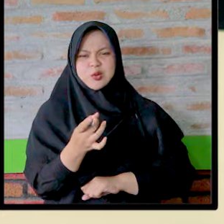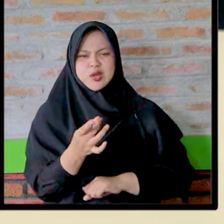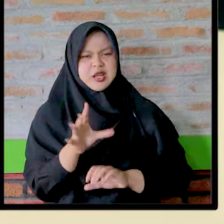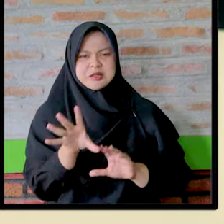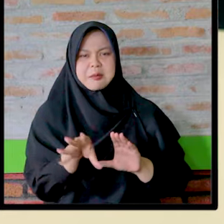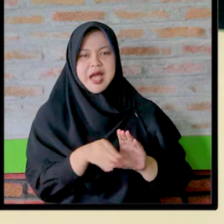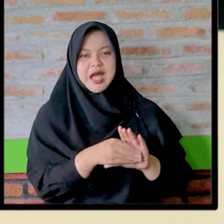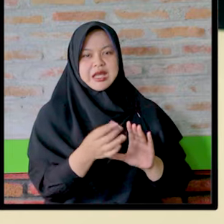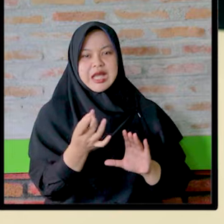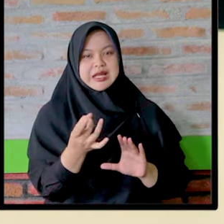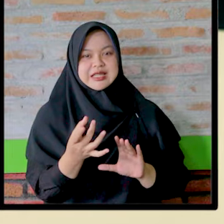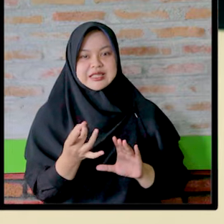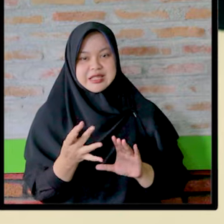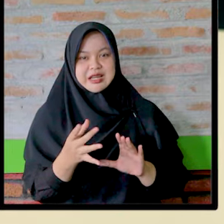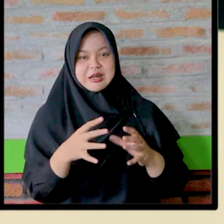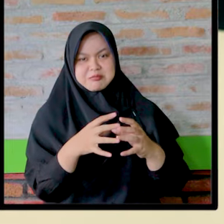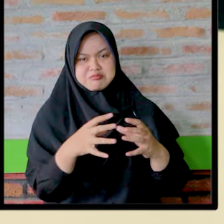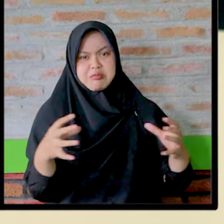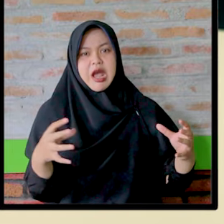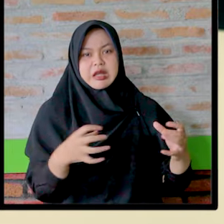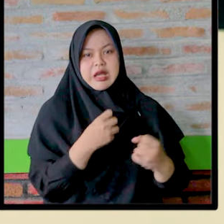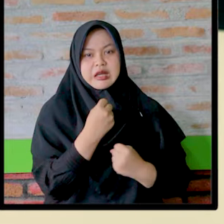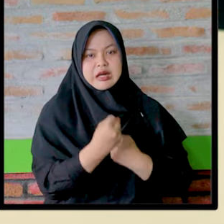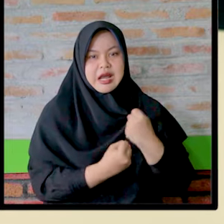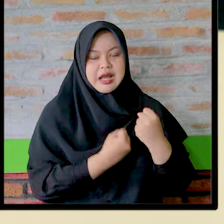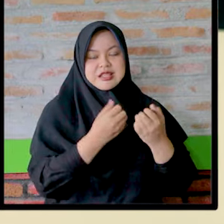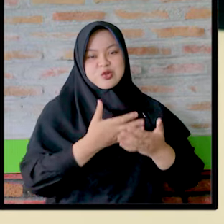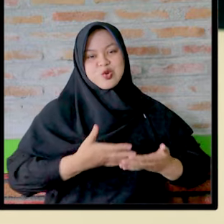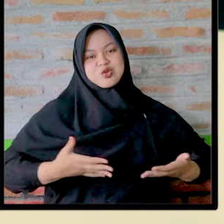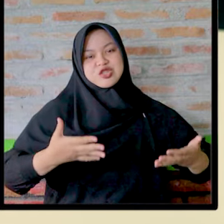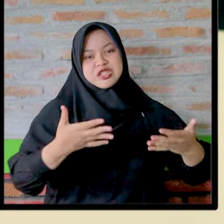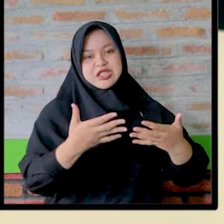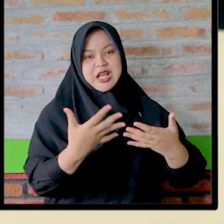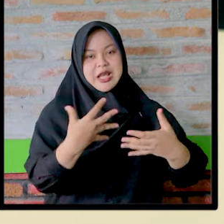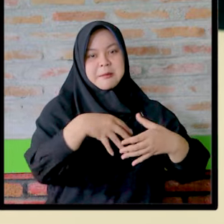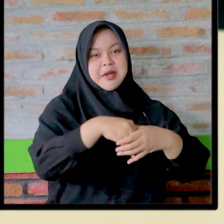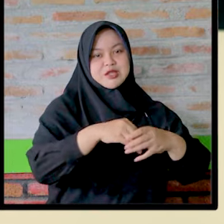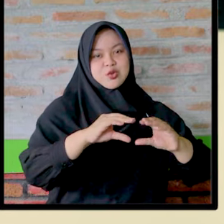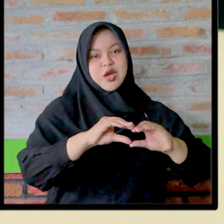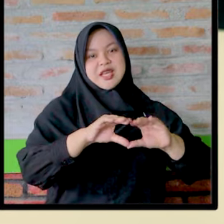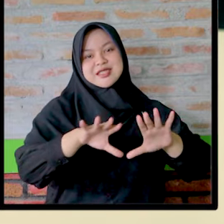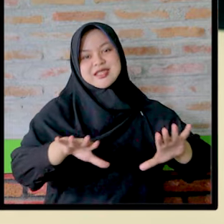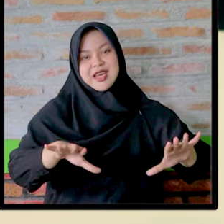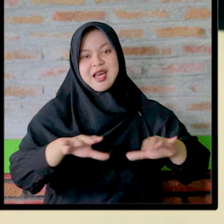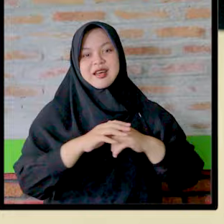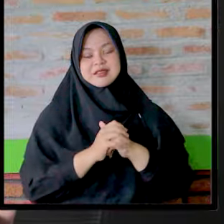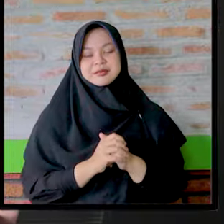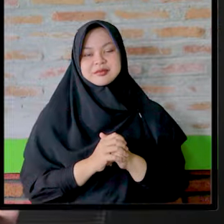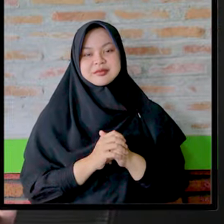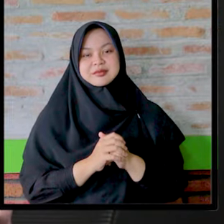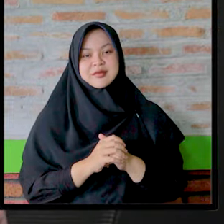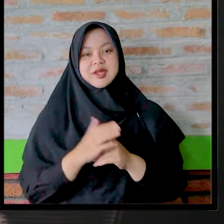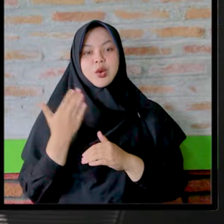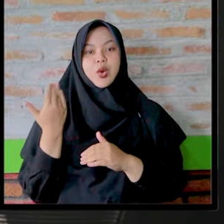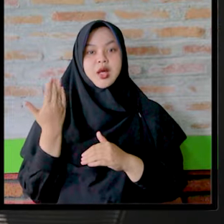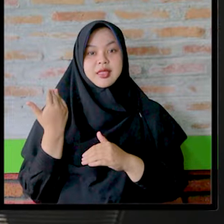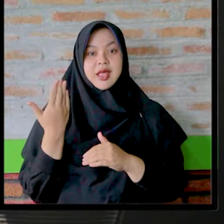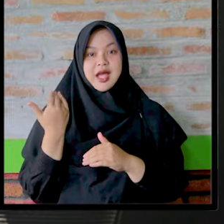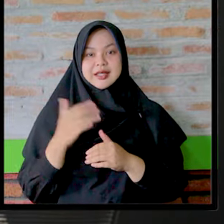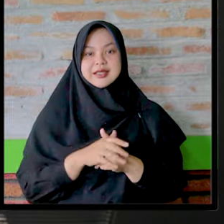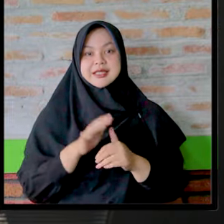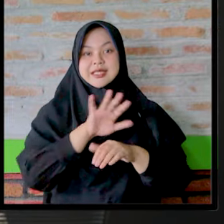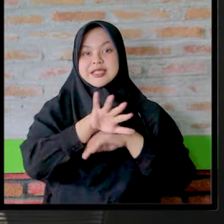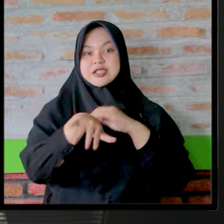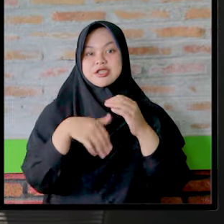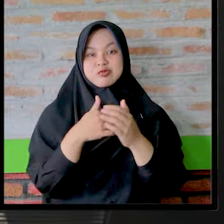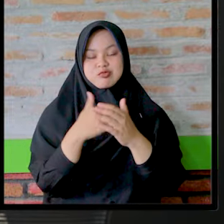sekian banyak gerakan sosial yang ada di Ais Oke jadi ini tadi ee di semua komponen